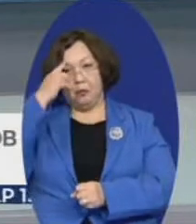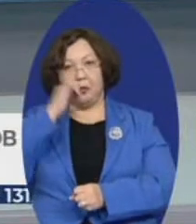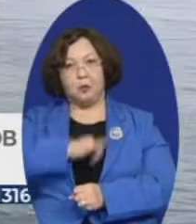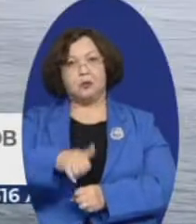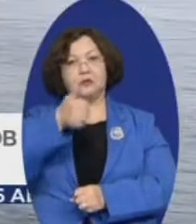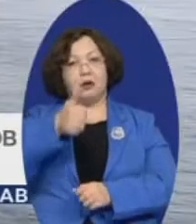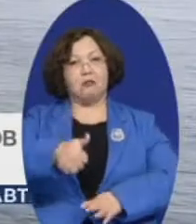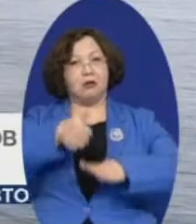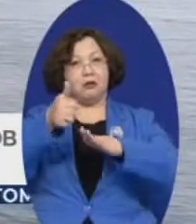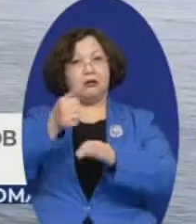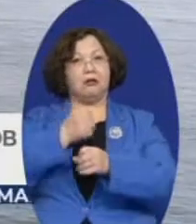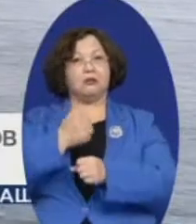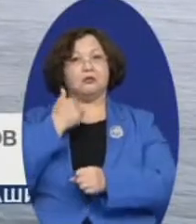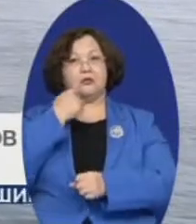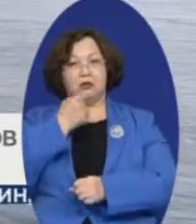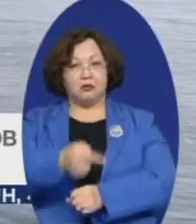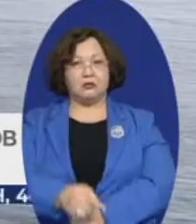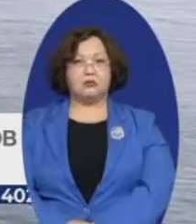нэрлэжээ.